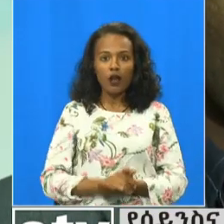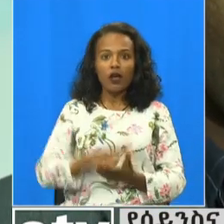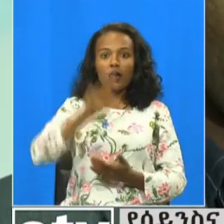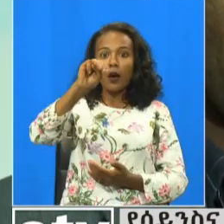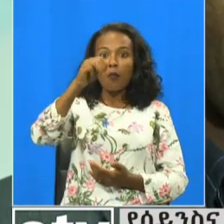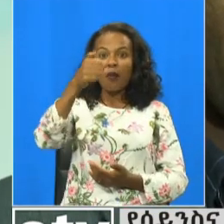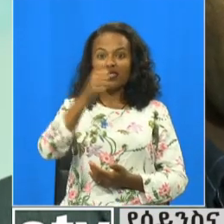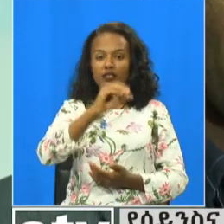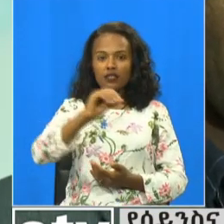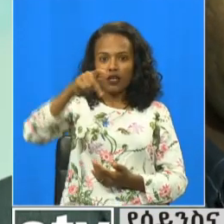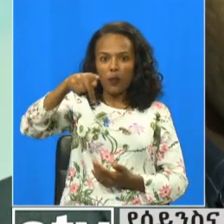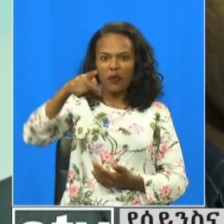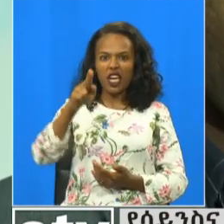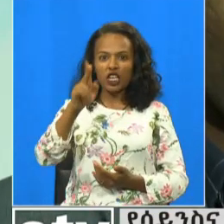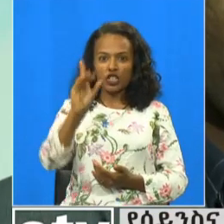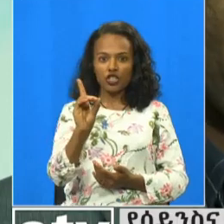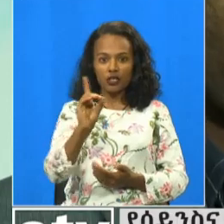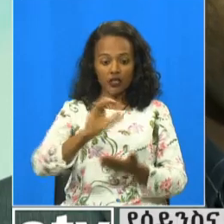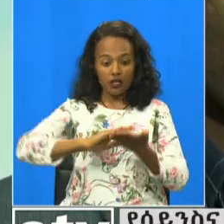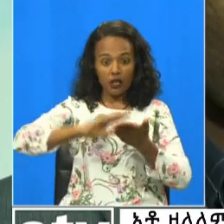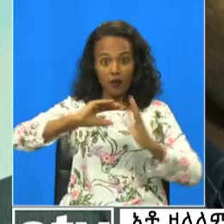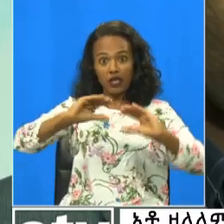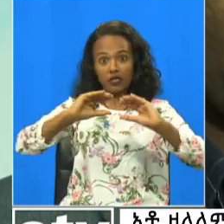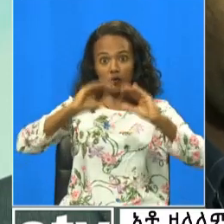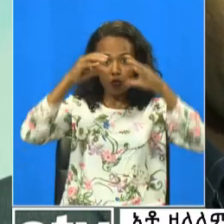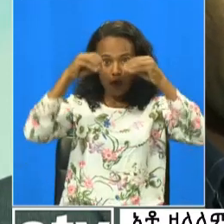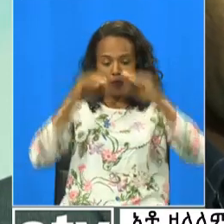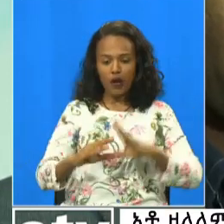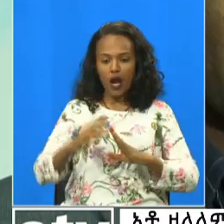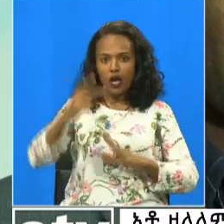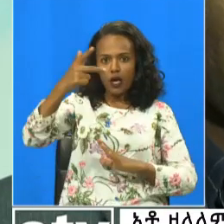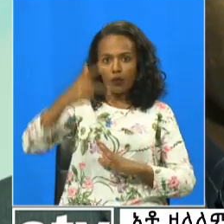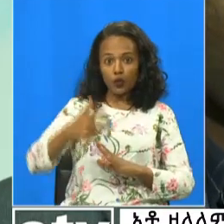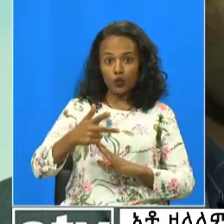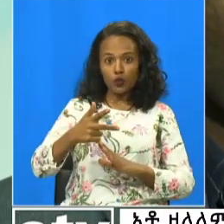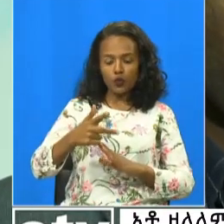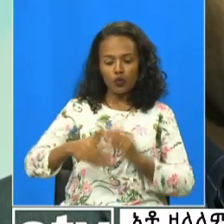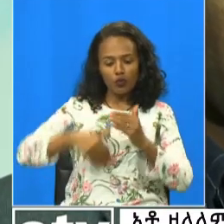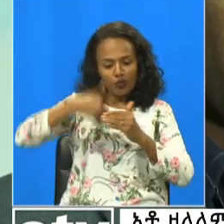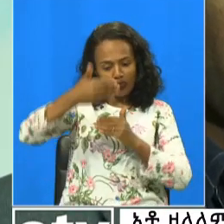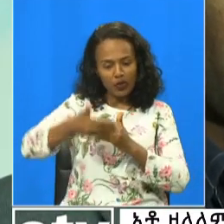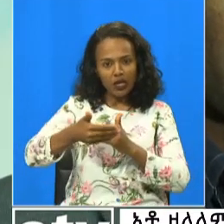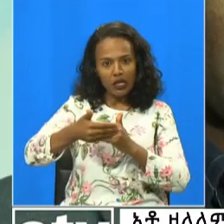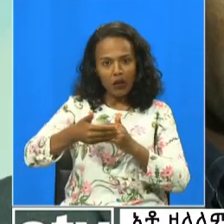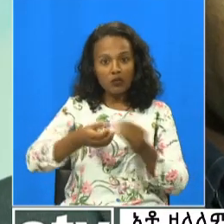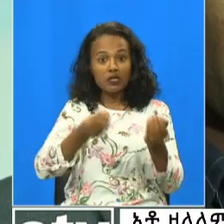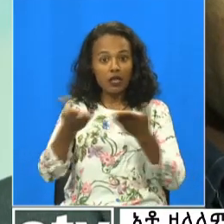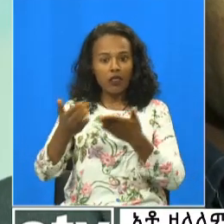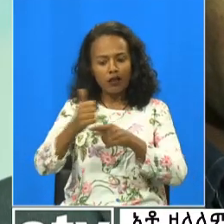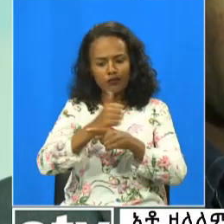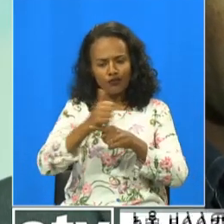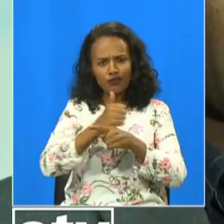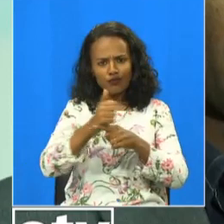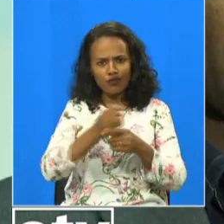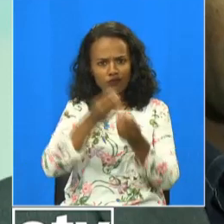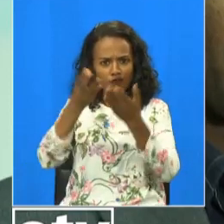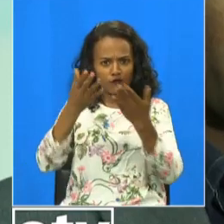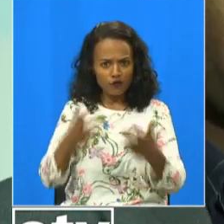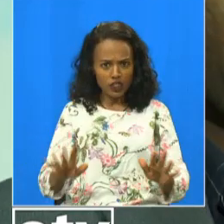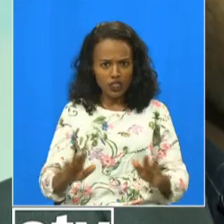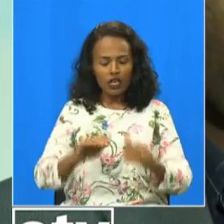ፒኤችዲ ለሚያስተምሩ መምህራኖች በሶስት ዙር ቀጣይ የሚሰጣል በሶስት ዙር ስልጠናዎችን ሰጥተን